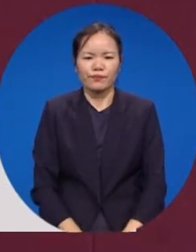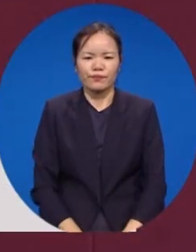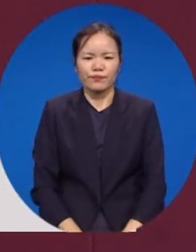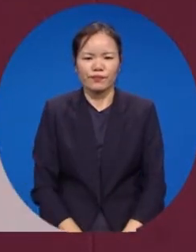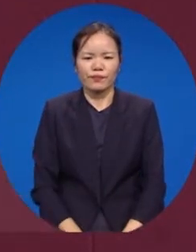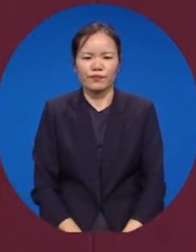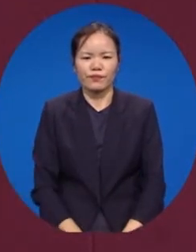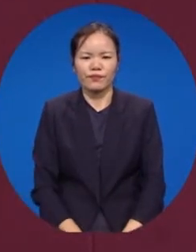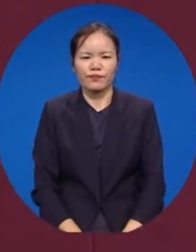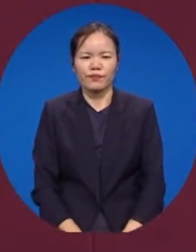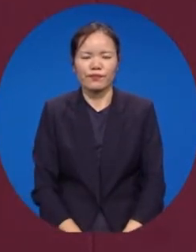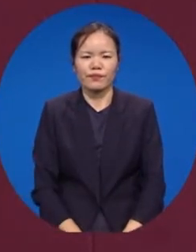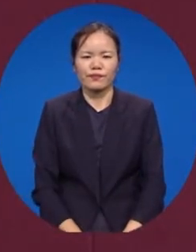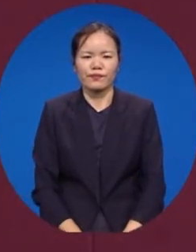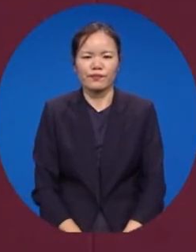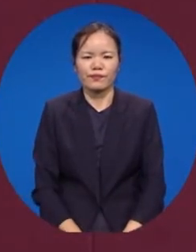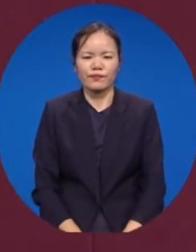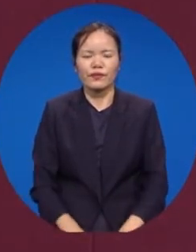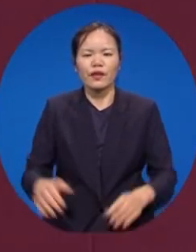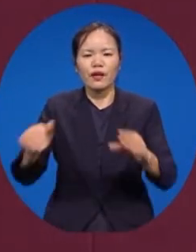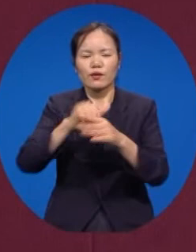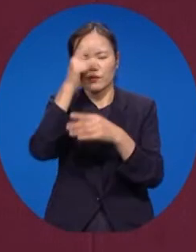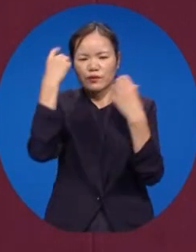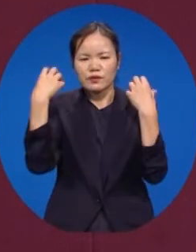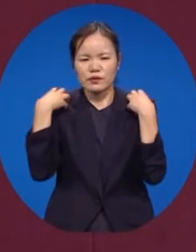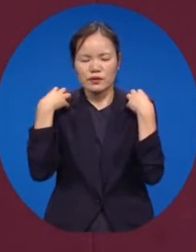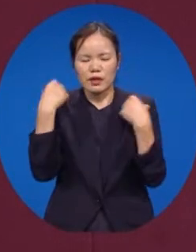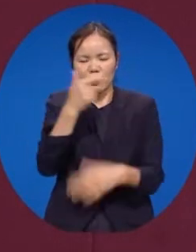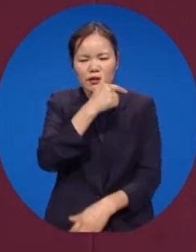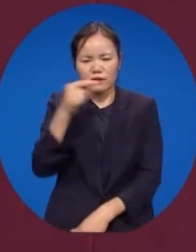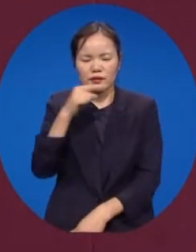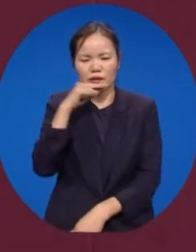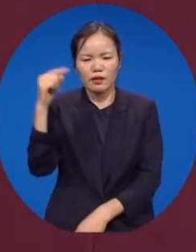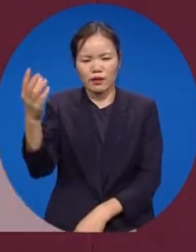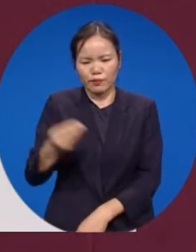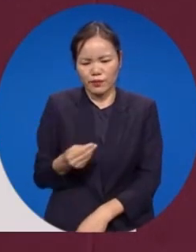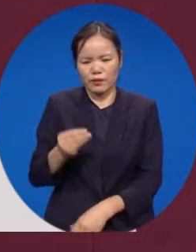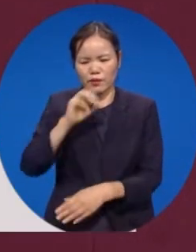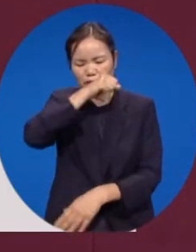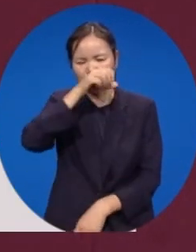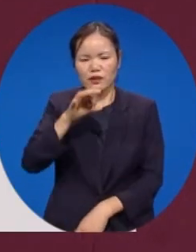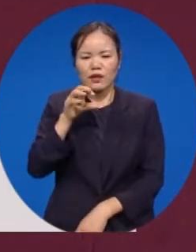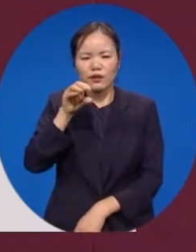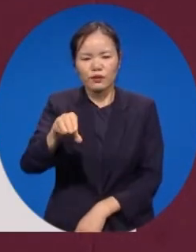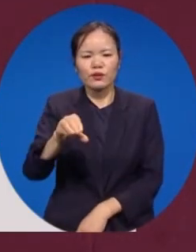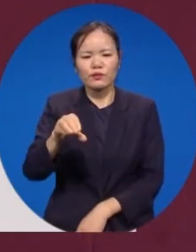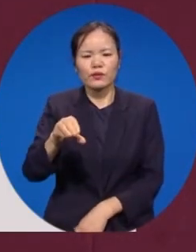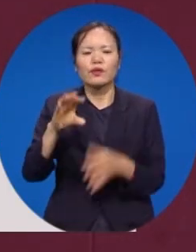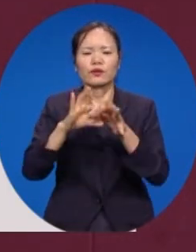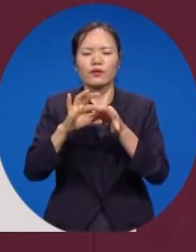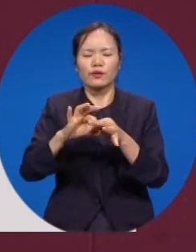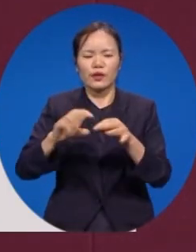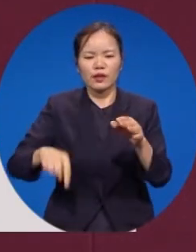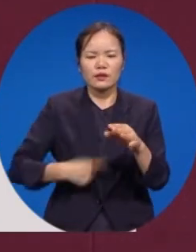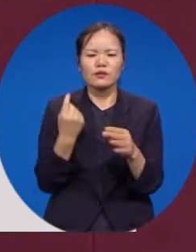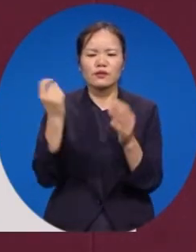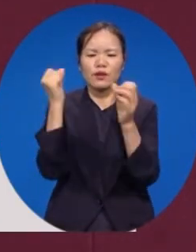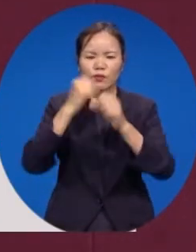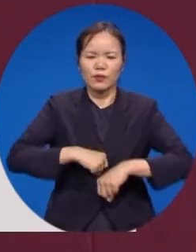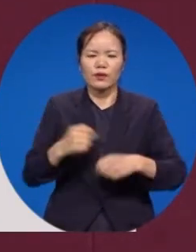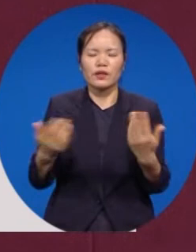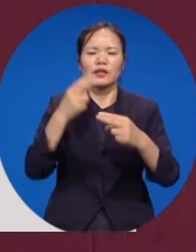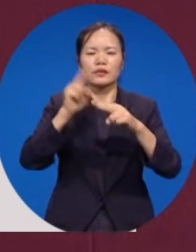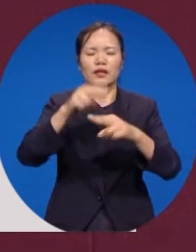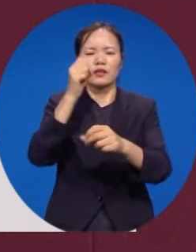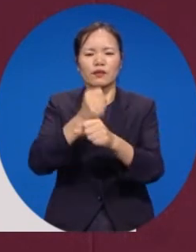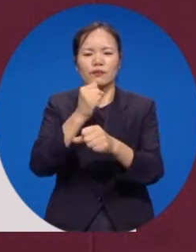올더딜일 뿐입니다. 문재인 정부는 막대한 부채와 예산 투입으로 스스로 망가뜨린 일자리를 만들어내겠다고